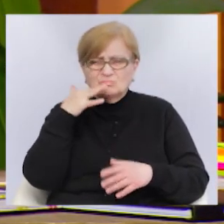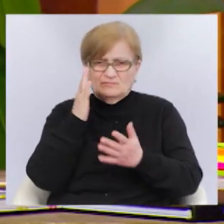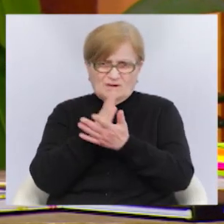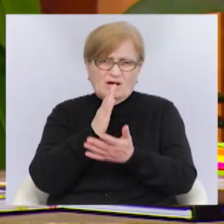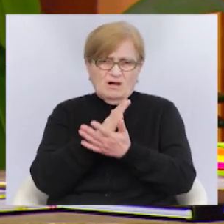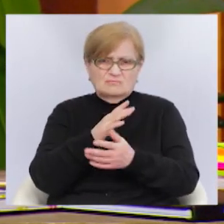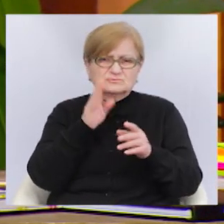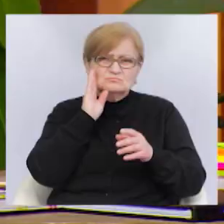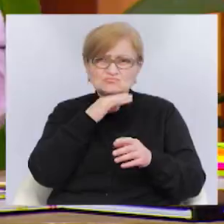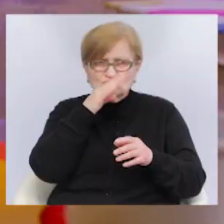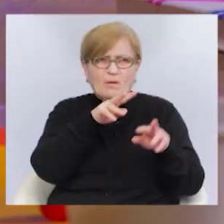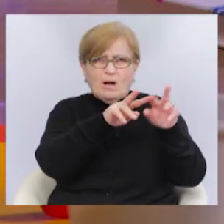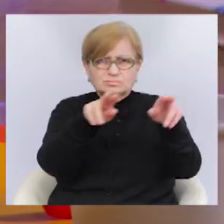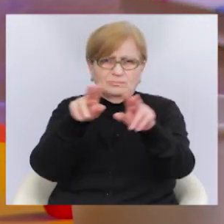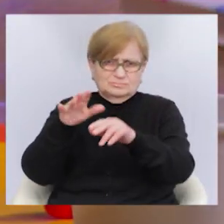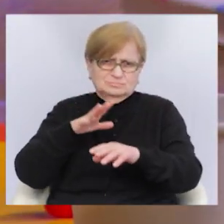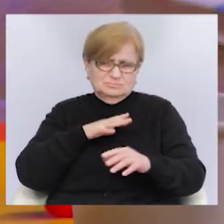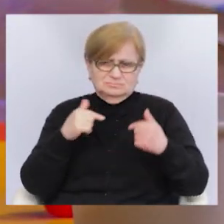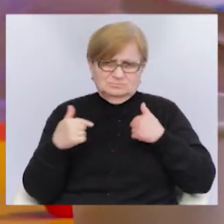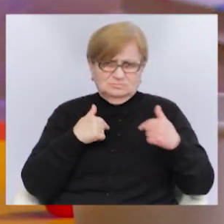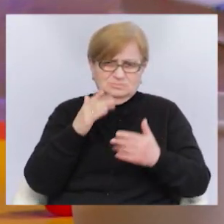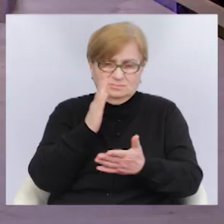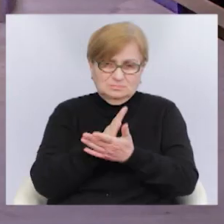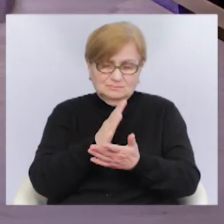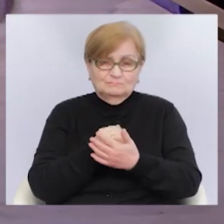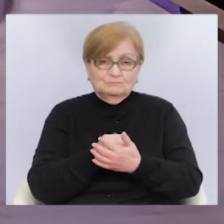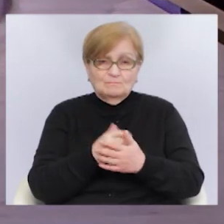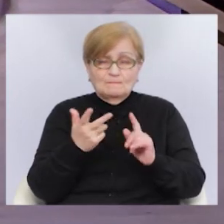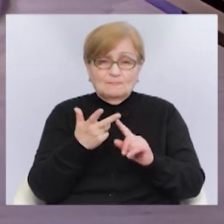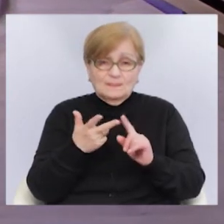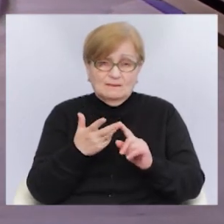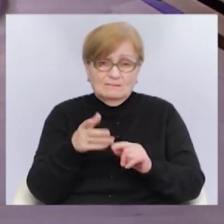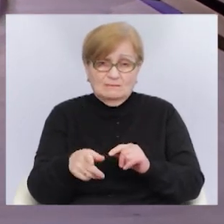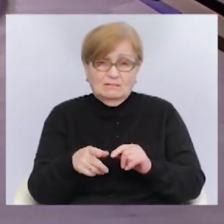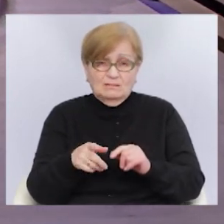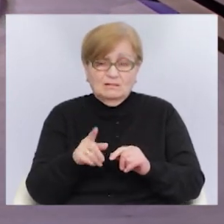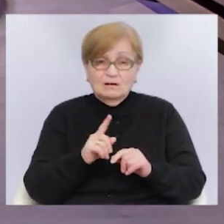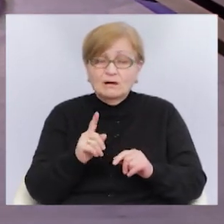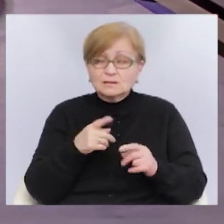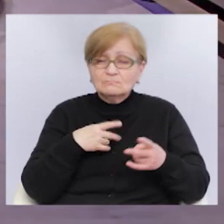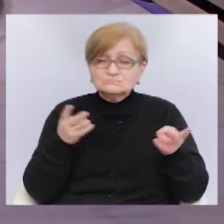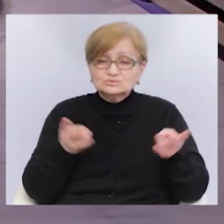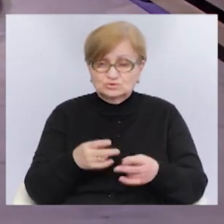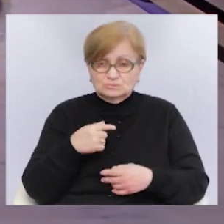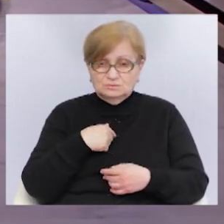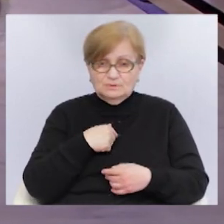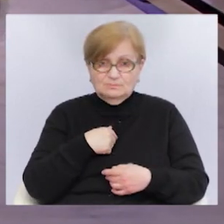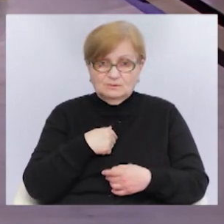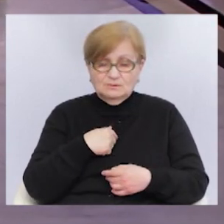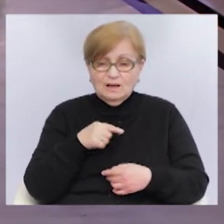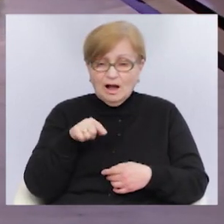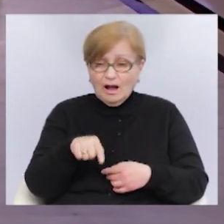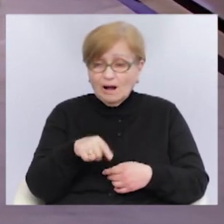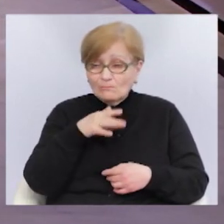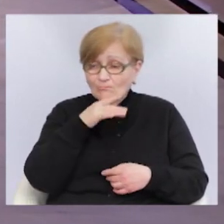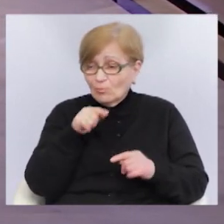მშობელს გამოუცდია ესეთი რა, თუ არ გამოუცდია, აუცილებლად გამოცდია. და მესამე ეს არის უკვე, რომ რა მჭირდება ეხა მე. აი რა ამ მომენტში,